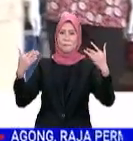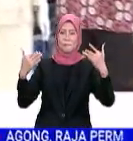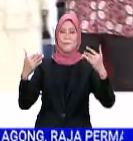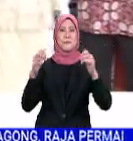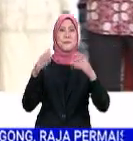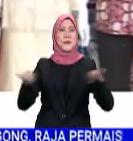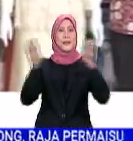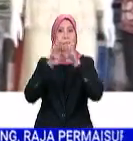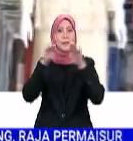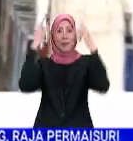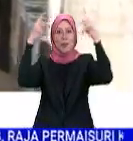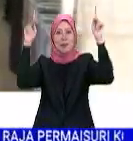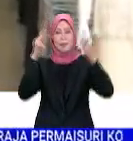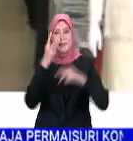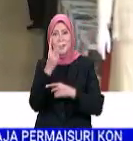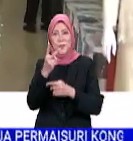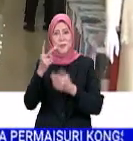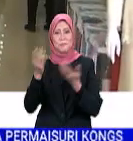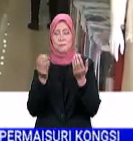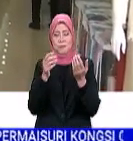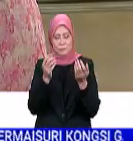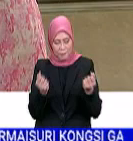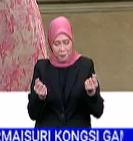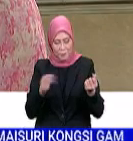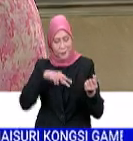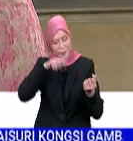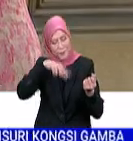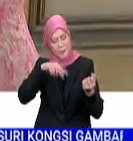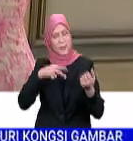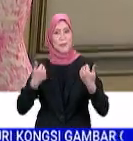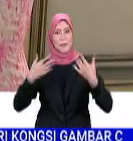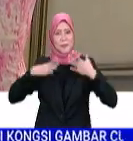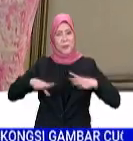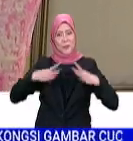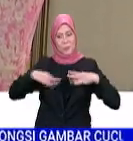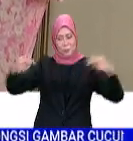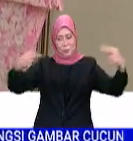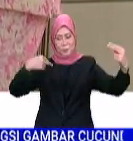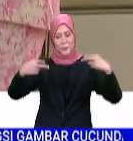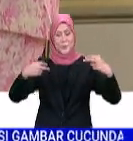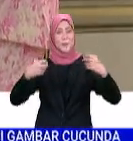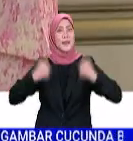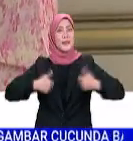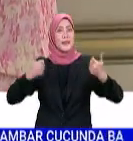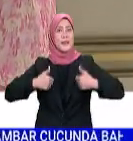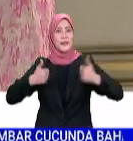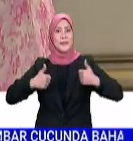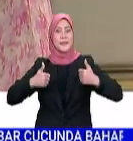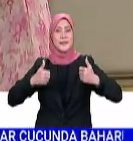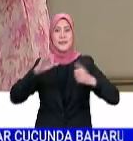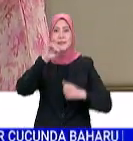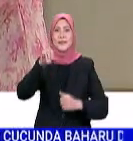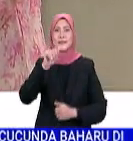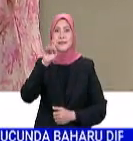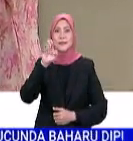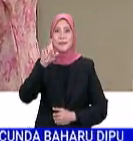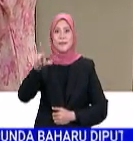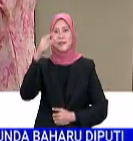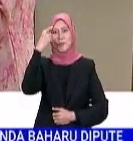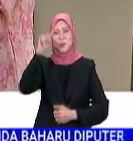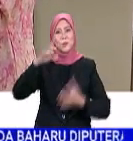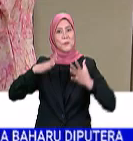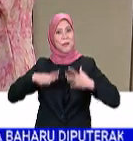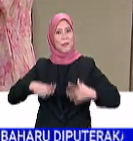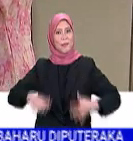berita perdana Melihat penyampainya mengkaitkan koleksi baju raya jacket yang mementingkan penggunaan